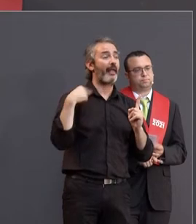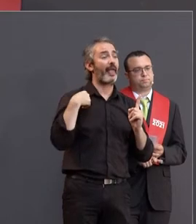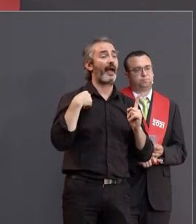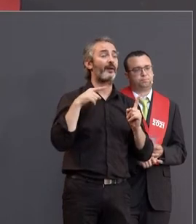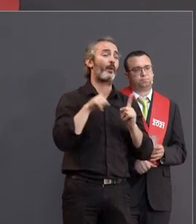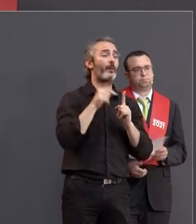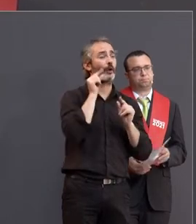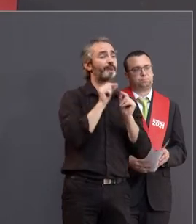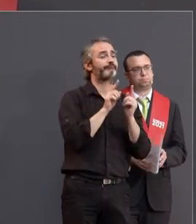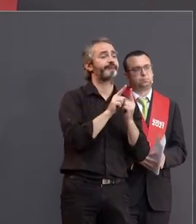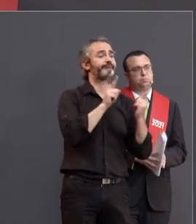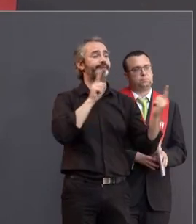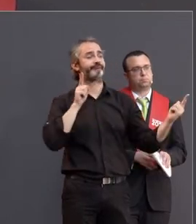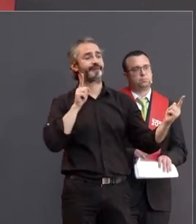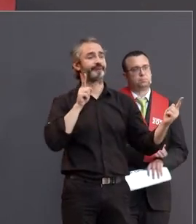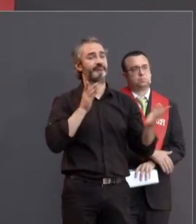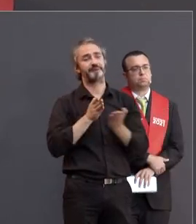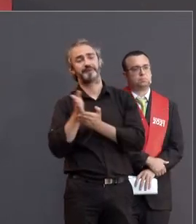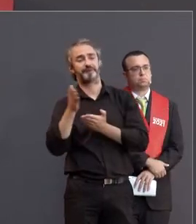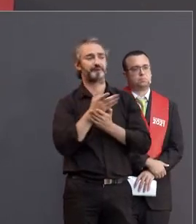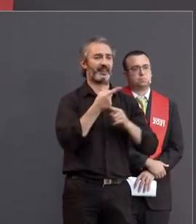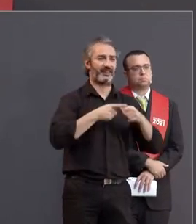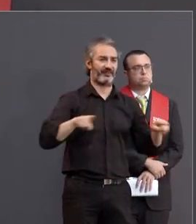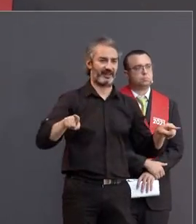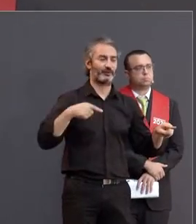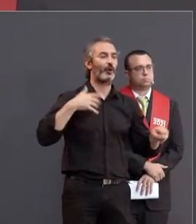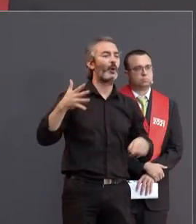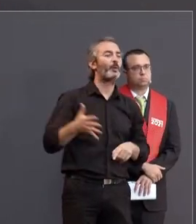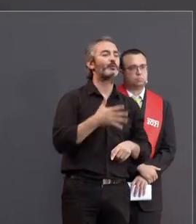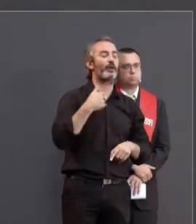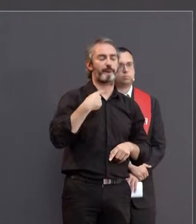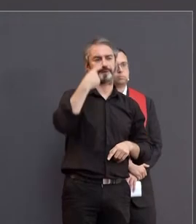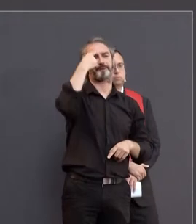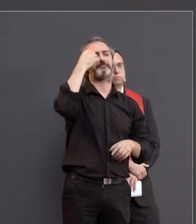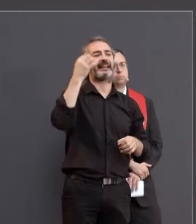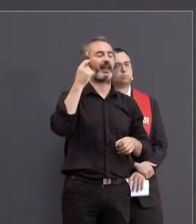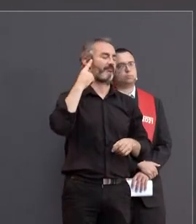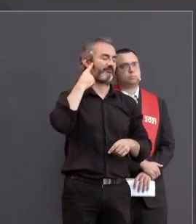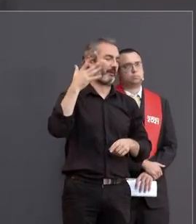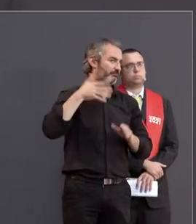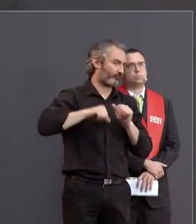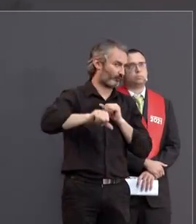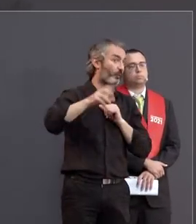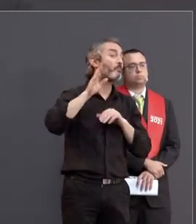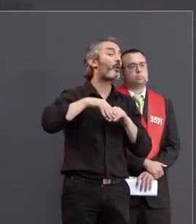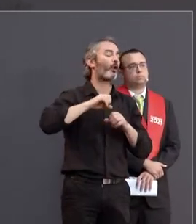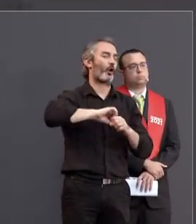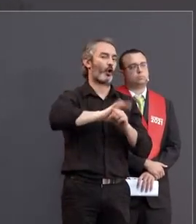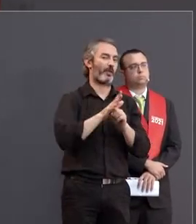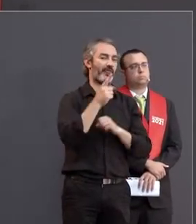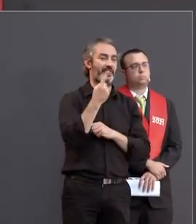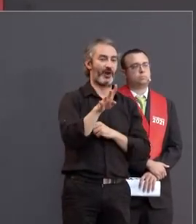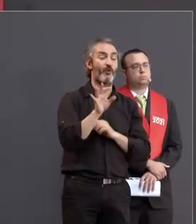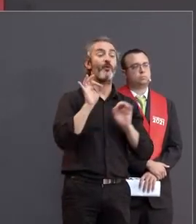han seguit camins molt diferents. Som una promoció marcada, sens dubte, per la pandèmia de la Covid-19. Van ser 4 anys